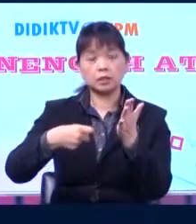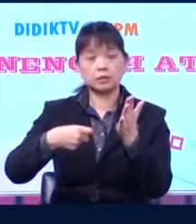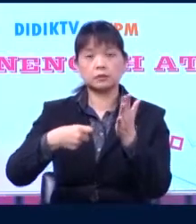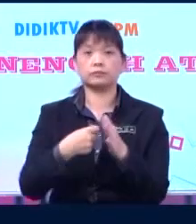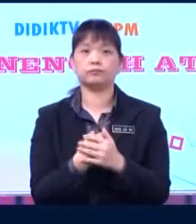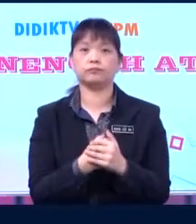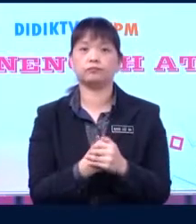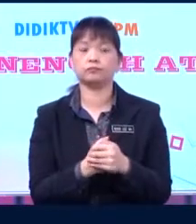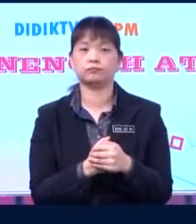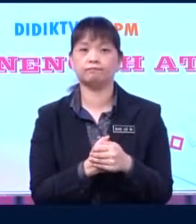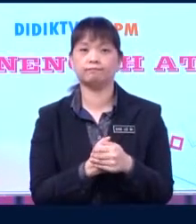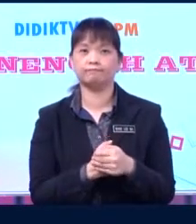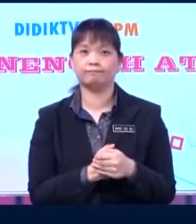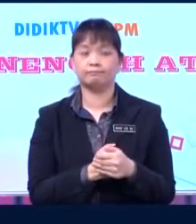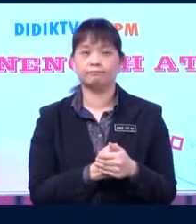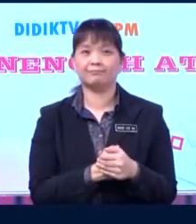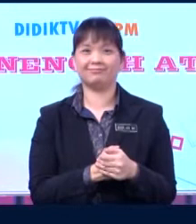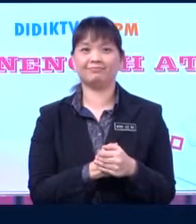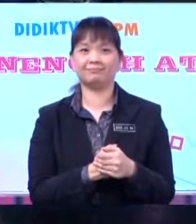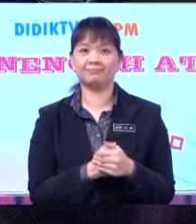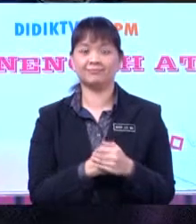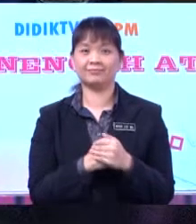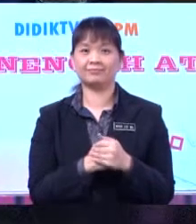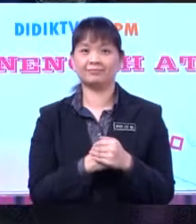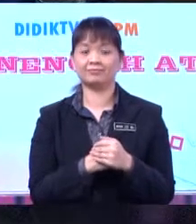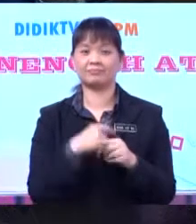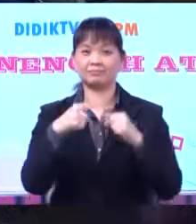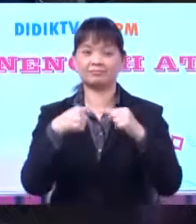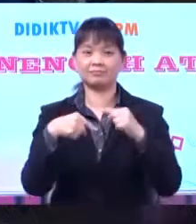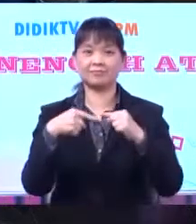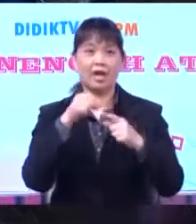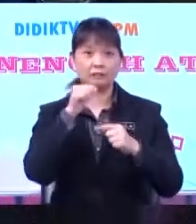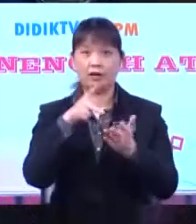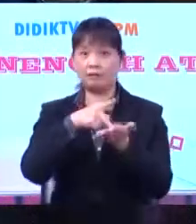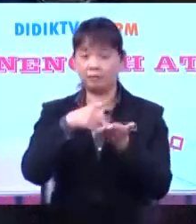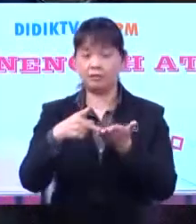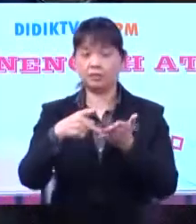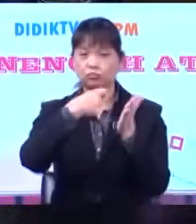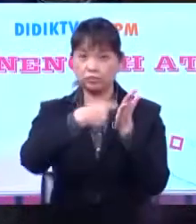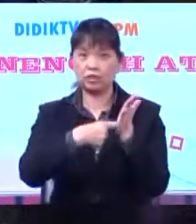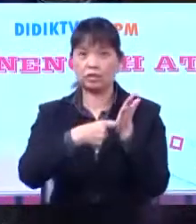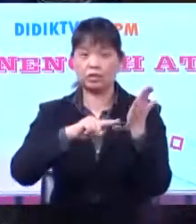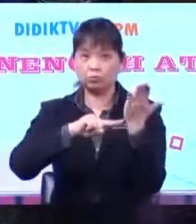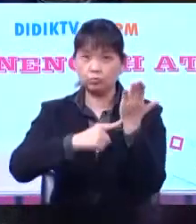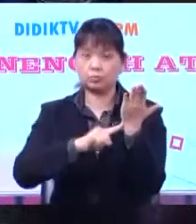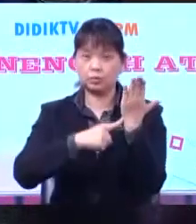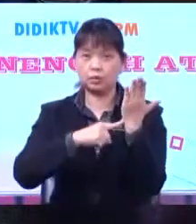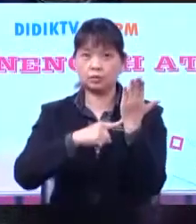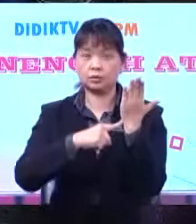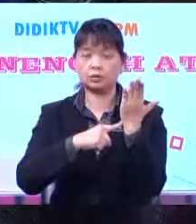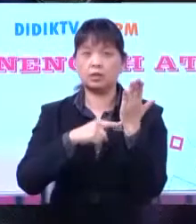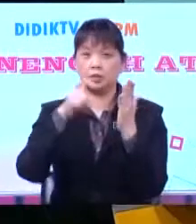amamu krispi cakep banget bila tak bahaya cuka ini mula-mula sekali loh